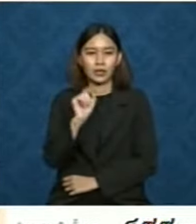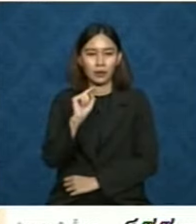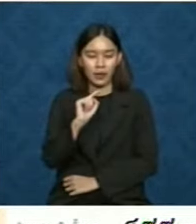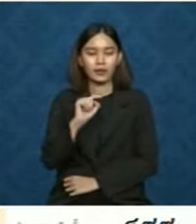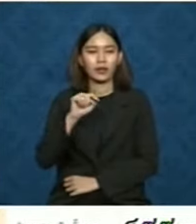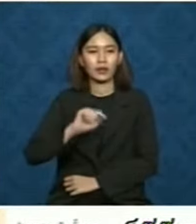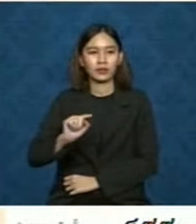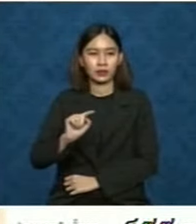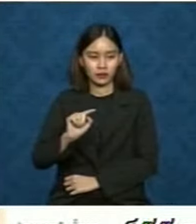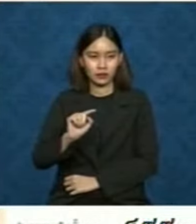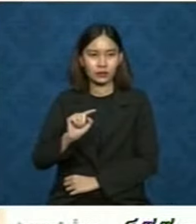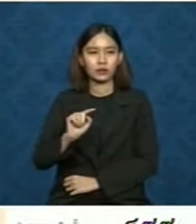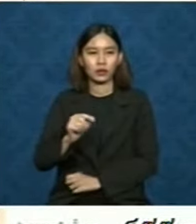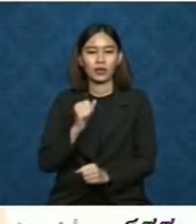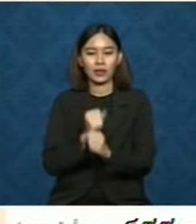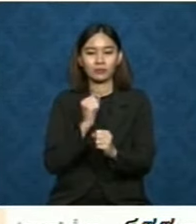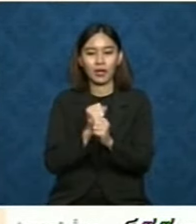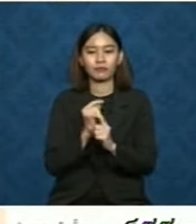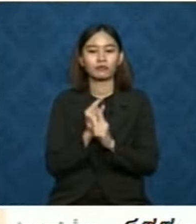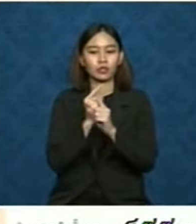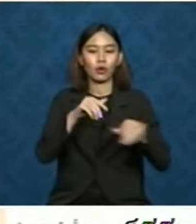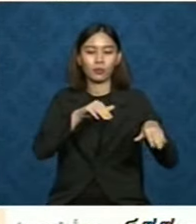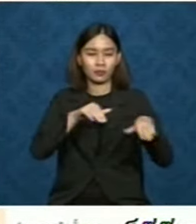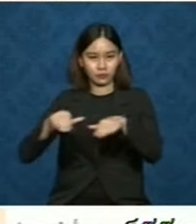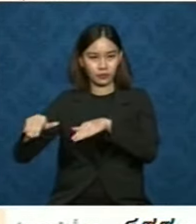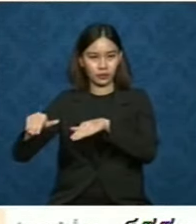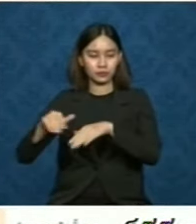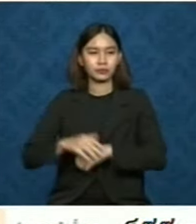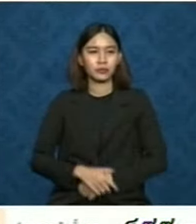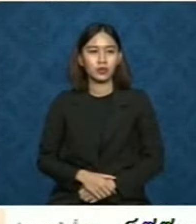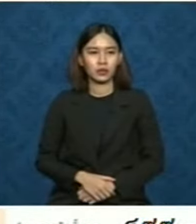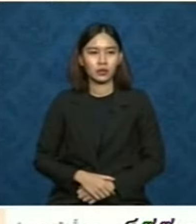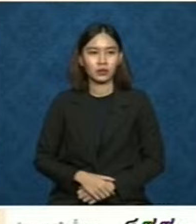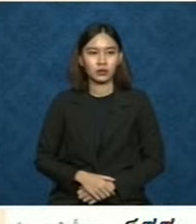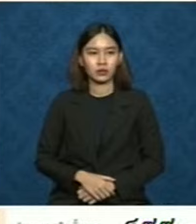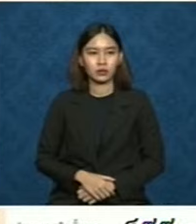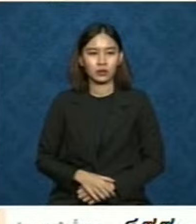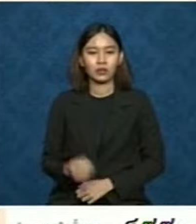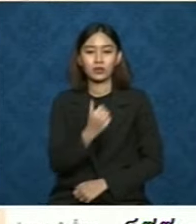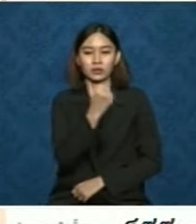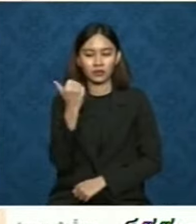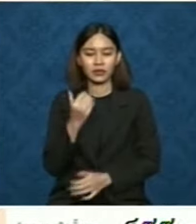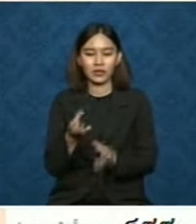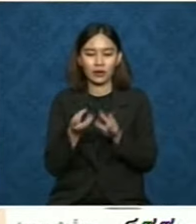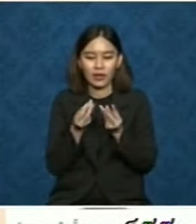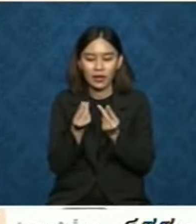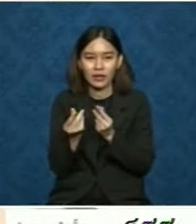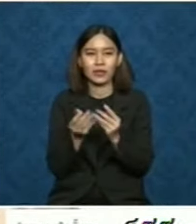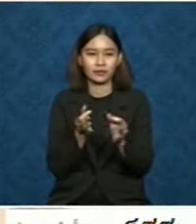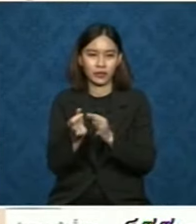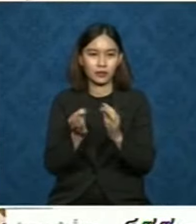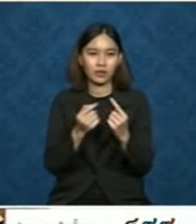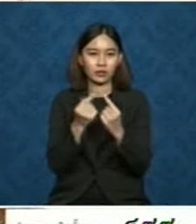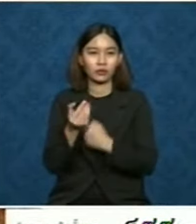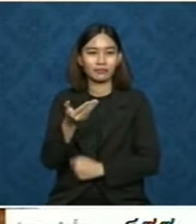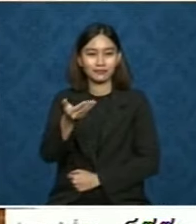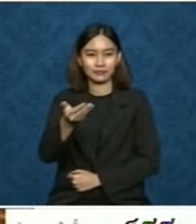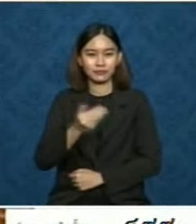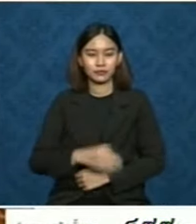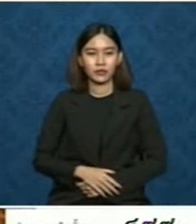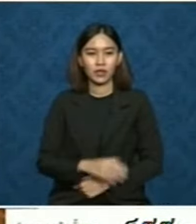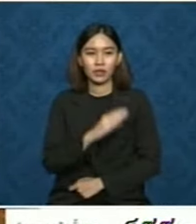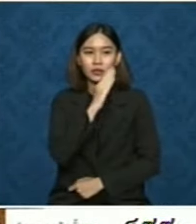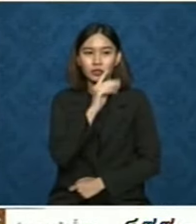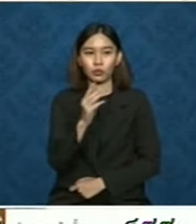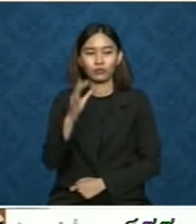เรื่องนี้เป็นเรื่องที่ควรจะดำเนินการพร้อมกันนะครับส่วนเรื่องอื่นเดี๋ยวรายละเอียดก็ว่ากันเชิญครับท่านมีท่าท่าเรื่อง